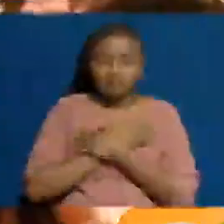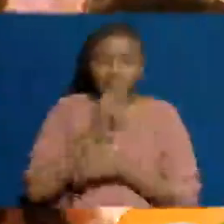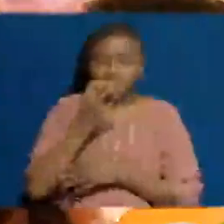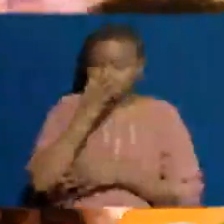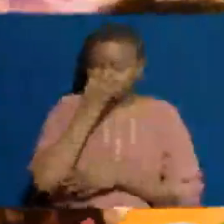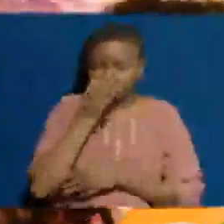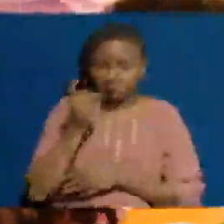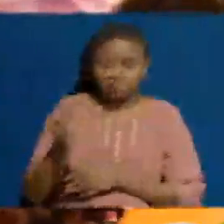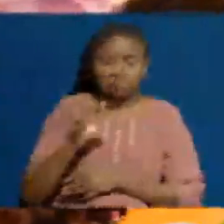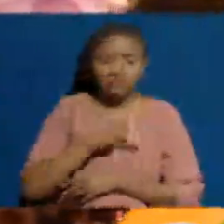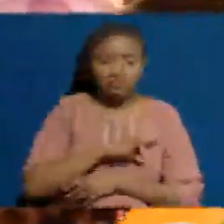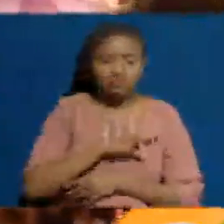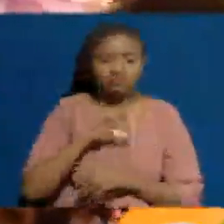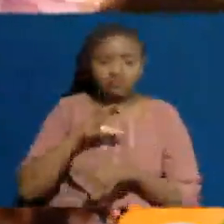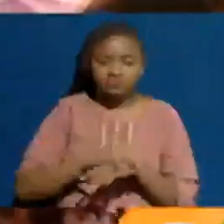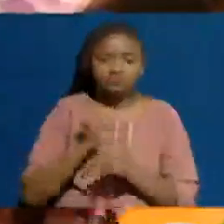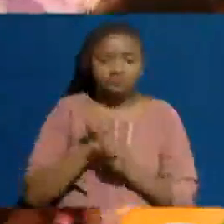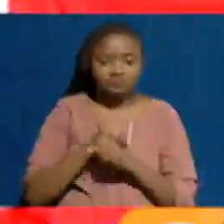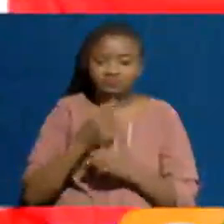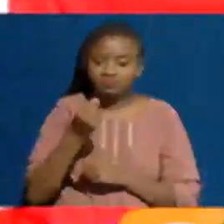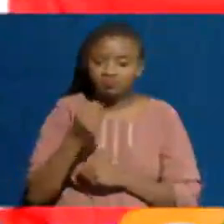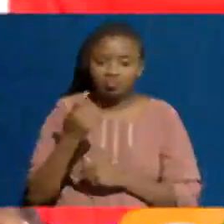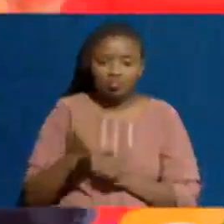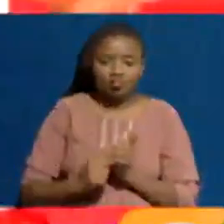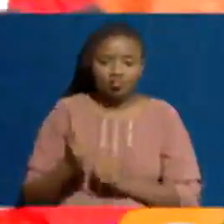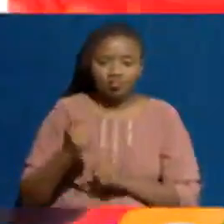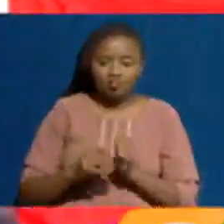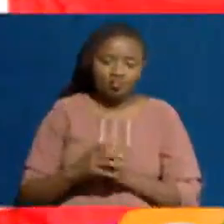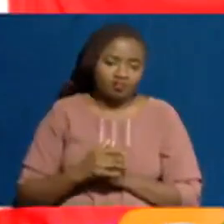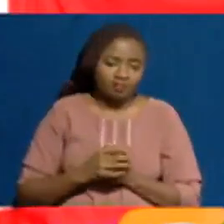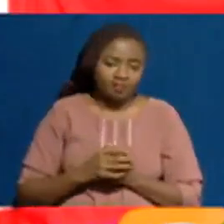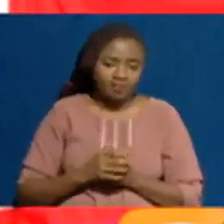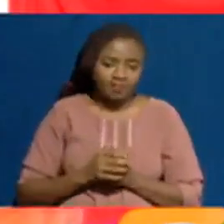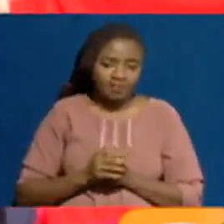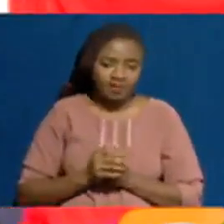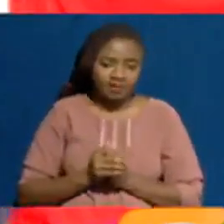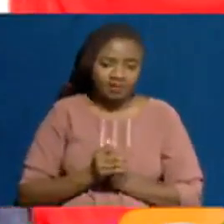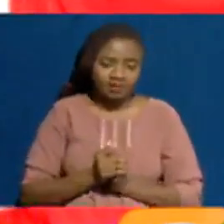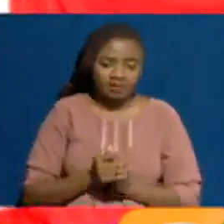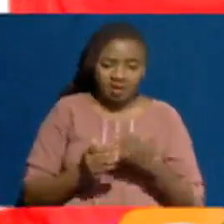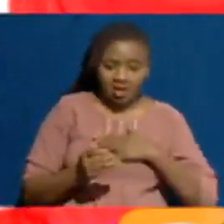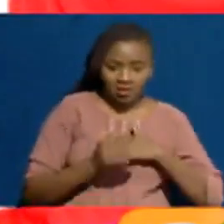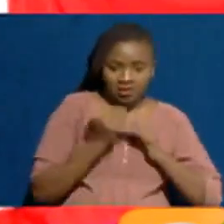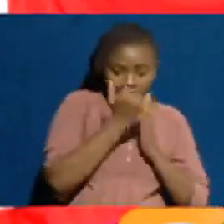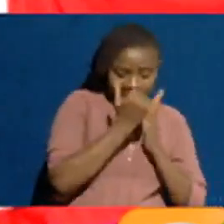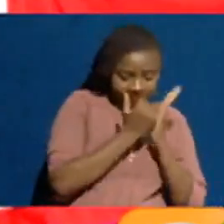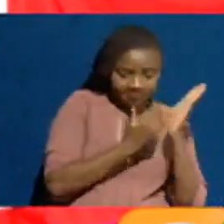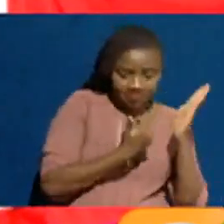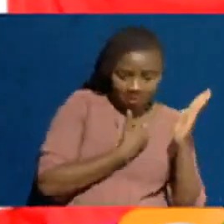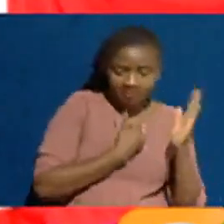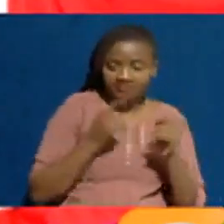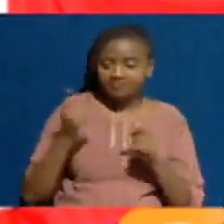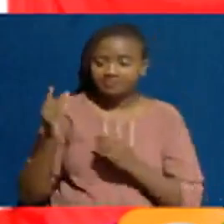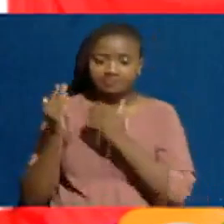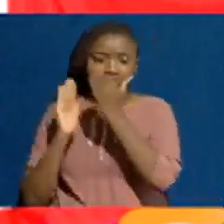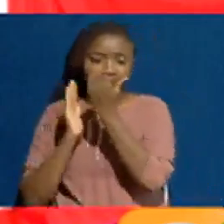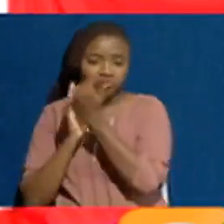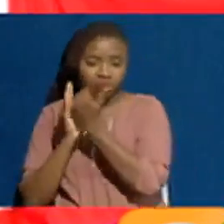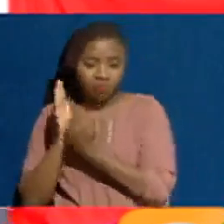expense of Kenyans. Likuwa na mambo yetu, au likuwa na mambo yao.